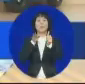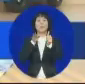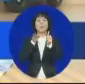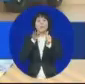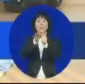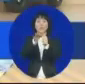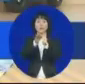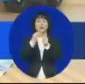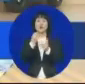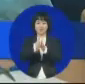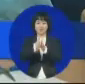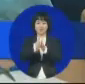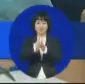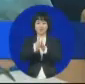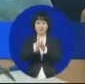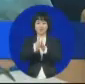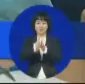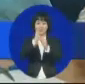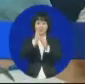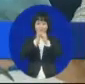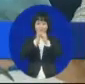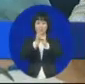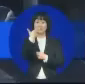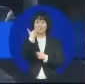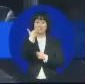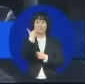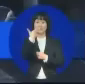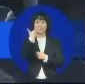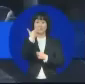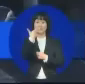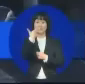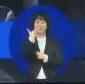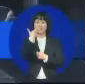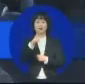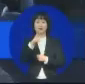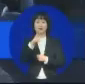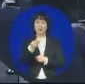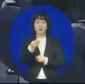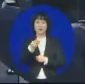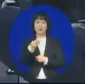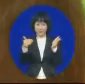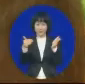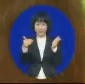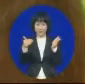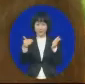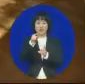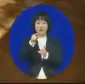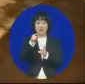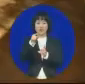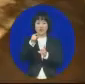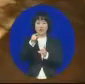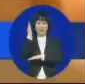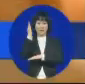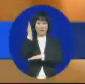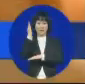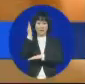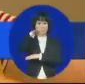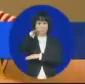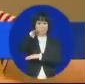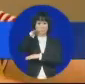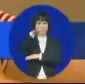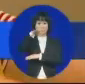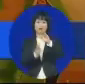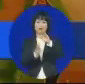경기도 31개 시 군 중 가장 많은 엑소 인 17억 천 여 만원을 확보했습니다 지는 여기에 gb 를 더해 약